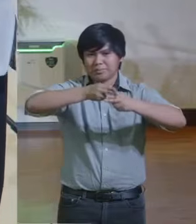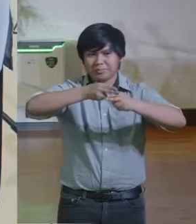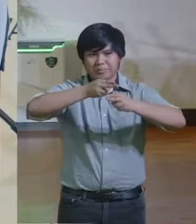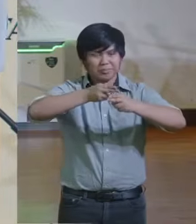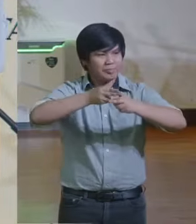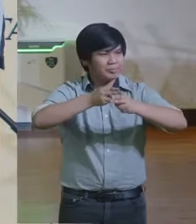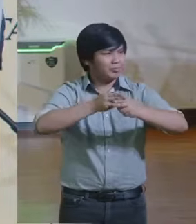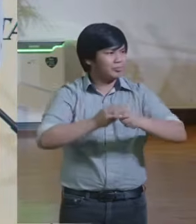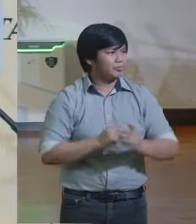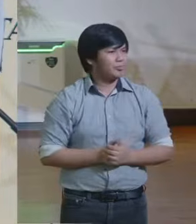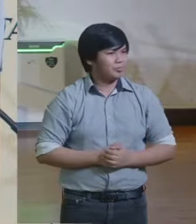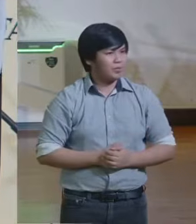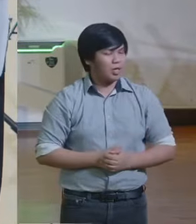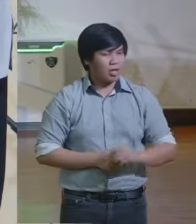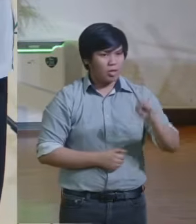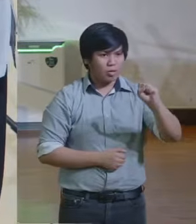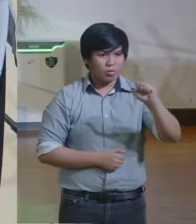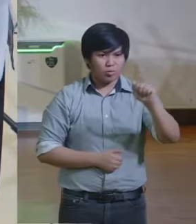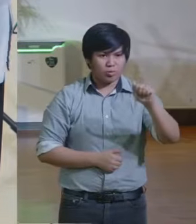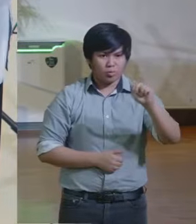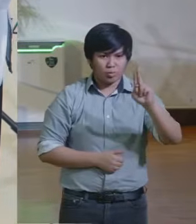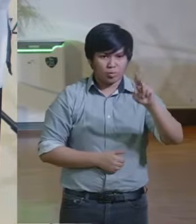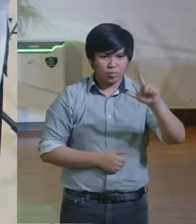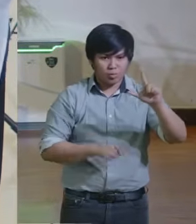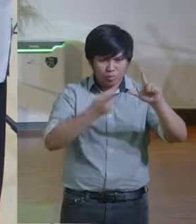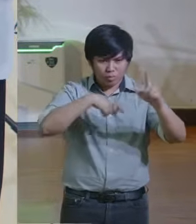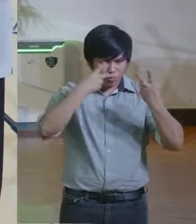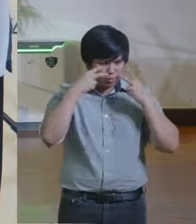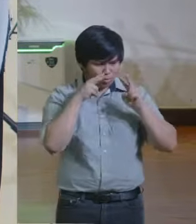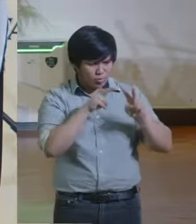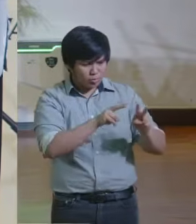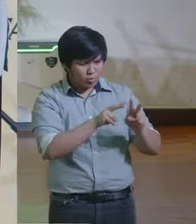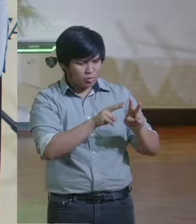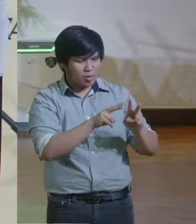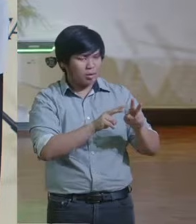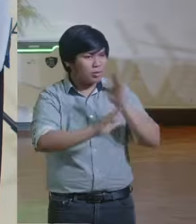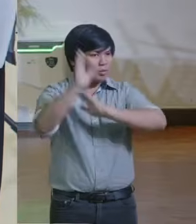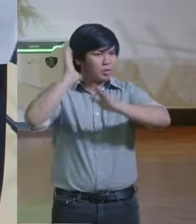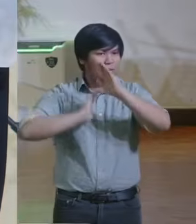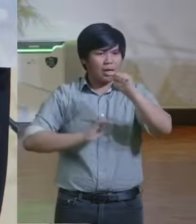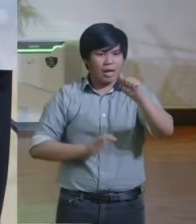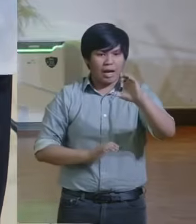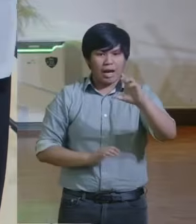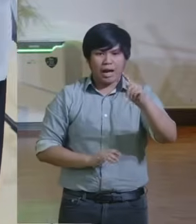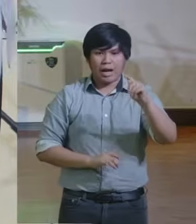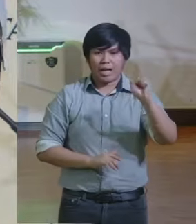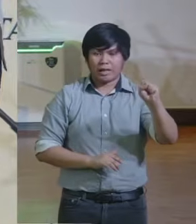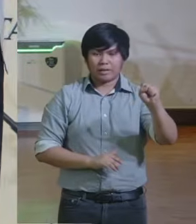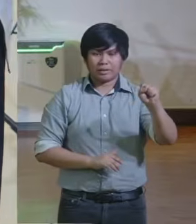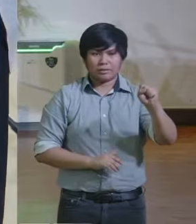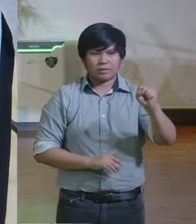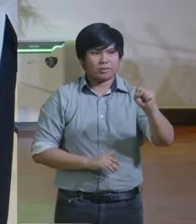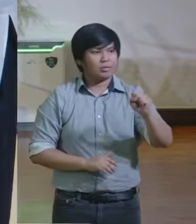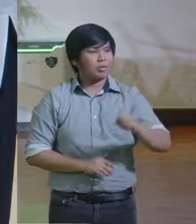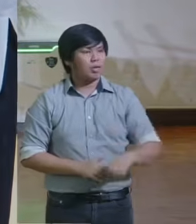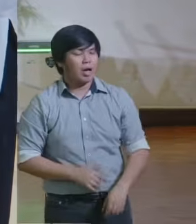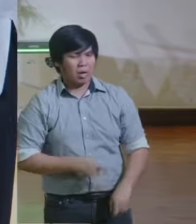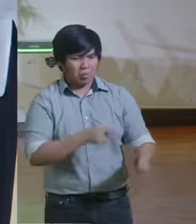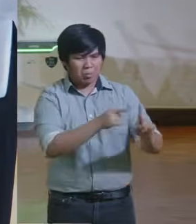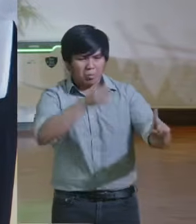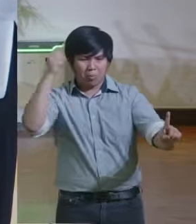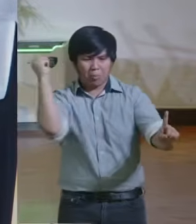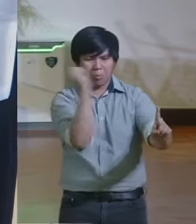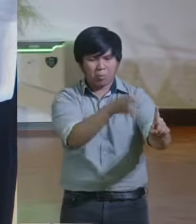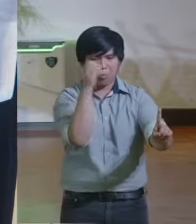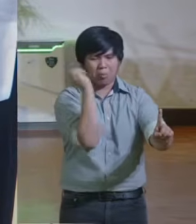ng Cilicia. Alam natin, nakita natin una ang pangalan niya sa Acts 7. Hawak niya ang mga jacket ng mga bumabato at